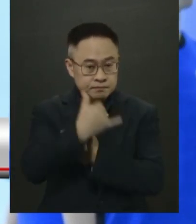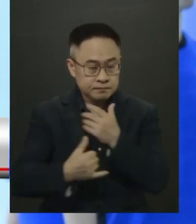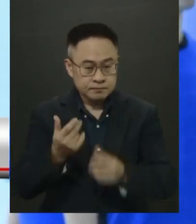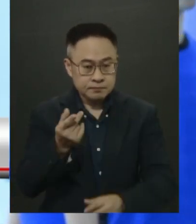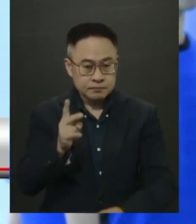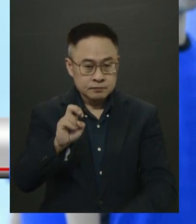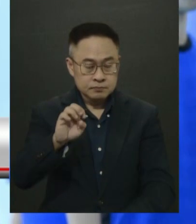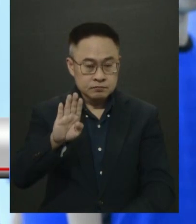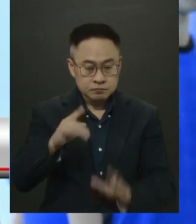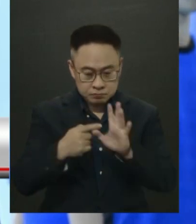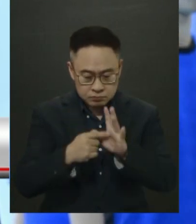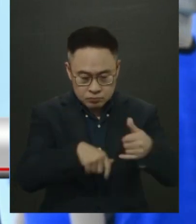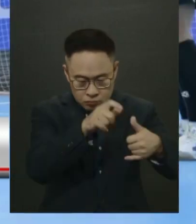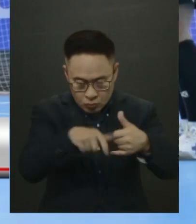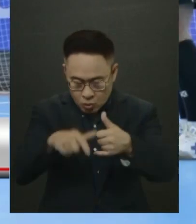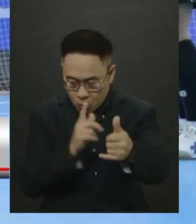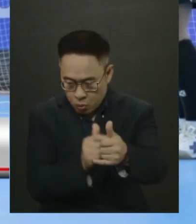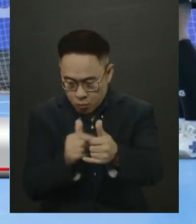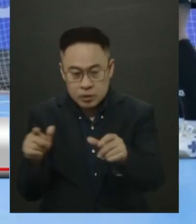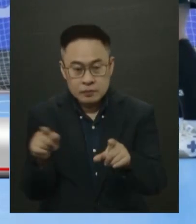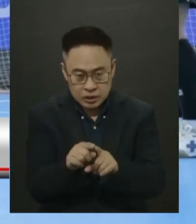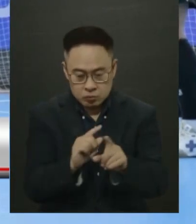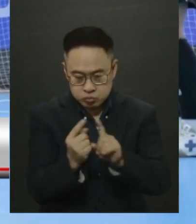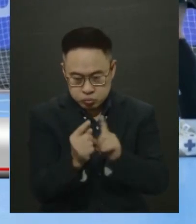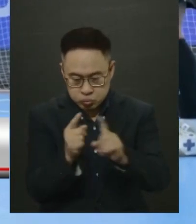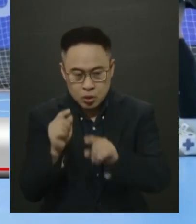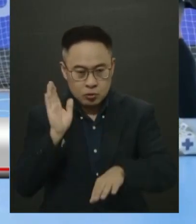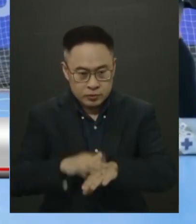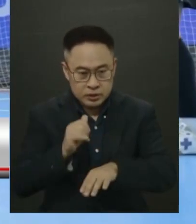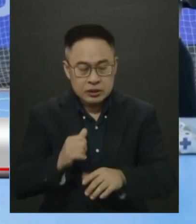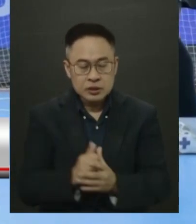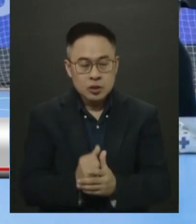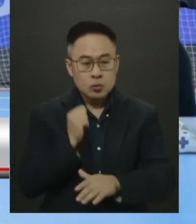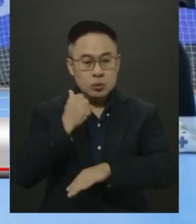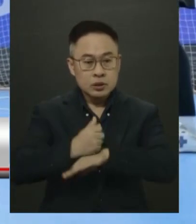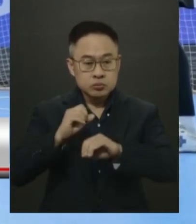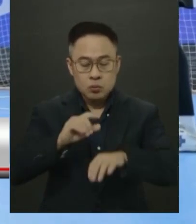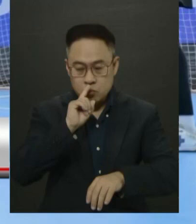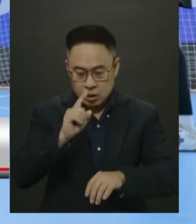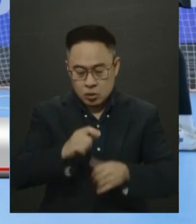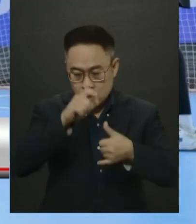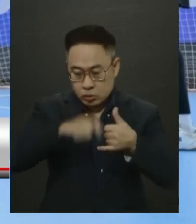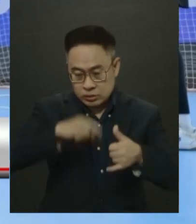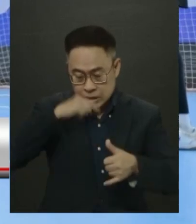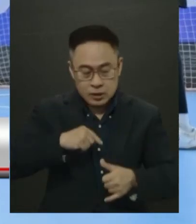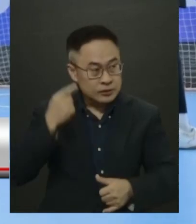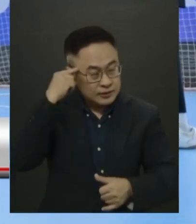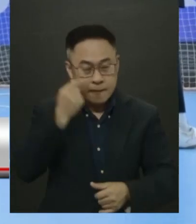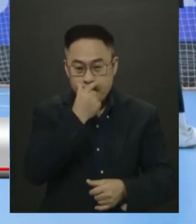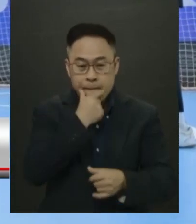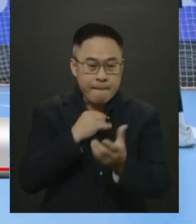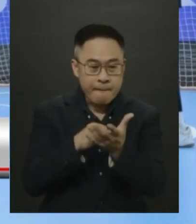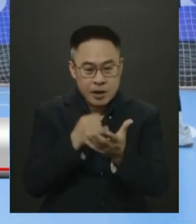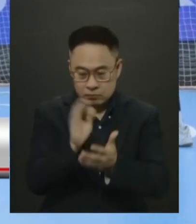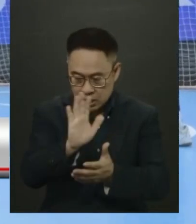ร่งมีความสามารถเฉพาะตัวที่ดีซึ่งทางโค้ชมิเกลก็กำชับทุกคนว่าอย่าประมาทเพราะจะเป็นอีกเกมที่ไม่ใช่งานง่ายแน่นอน